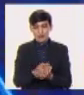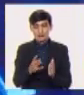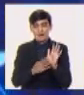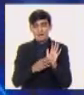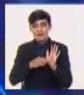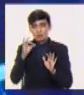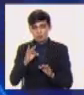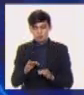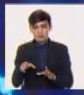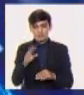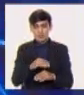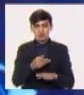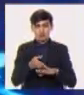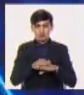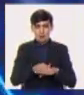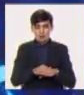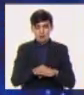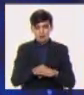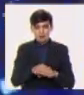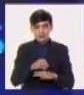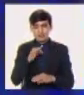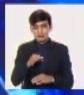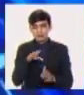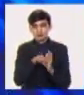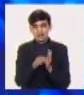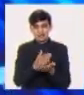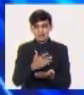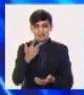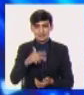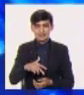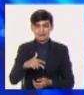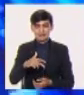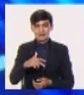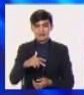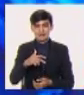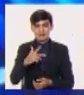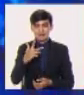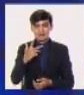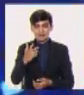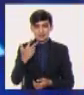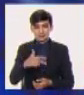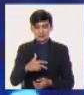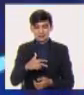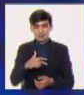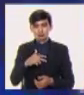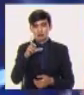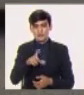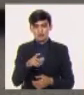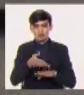98.9% жағдайы орташа ауыр деп бағаланады. Солардың ішінде 330 пациенттің жағдайы